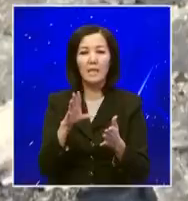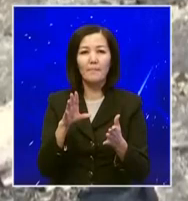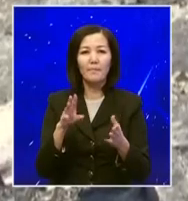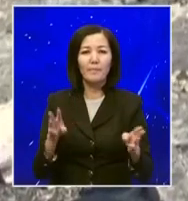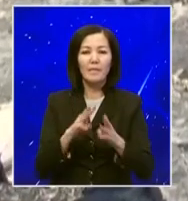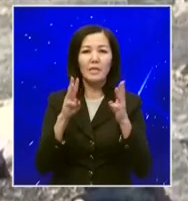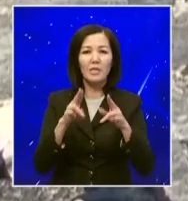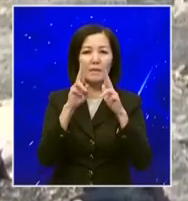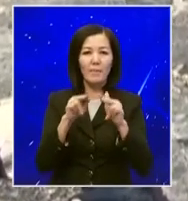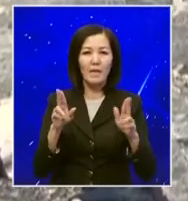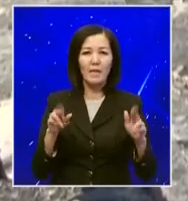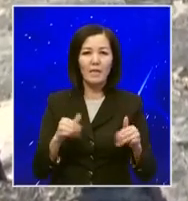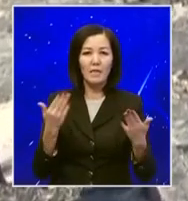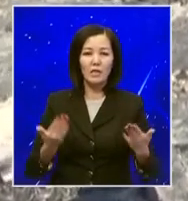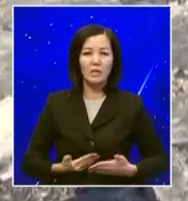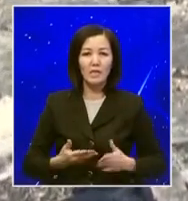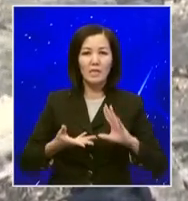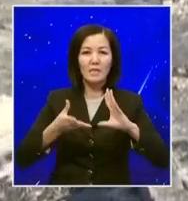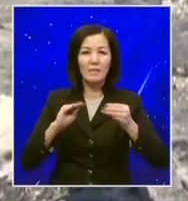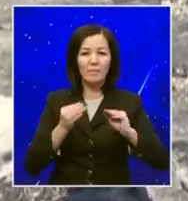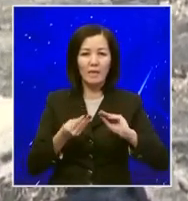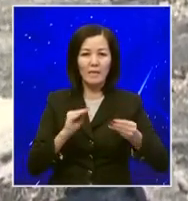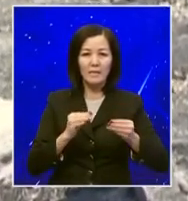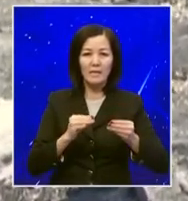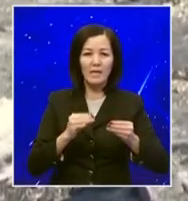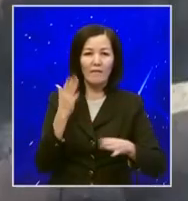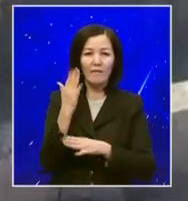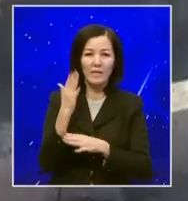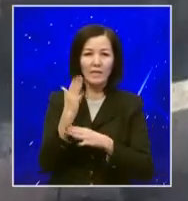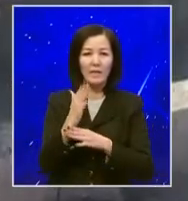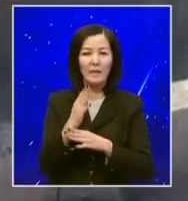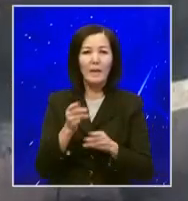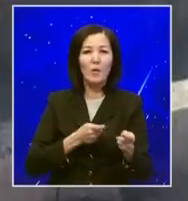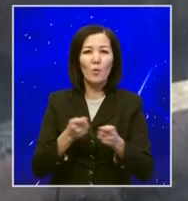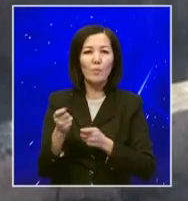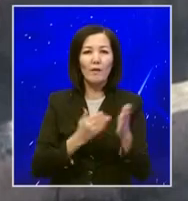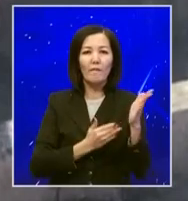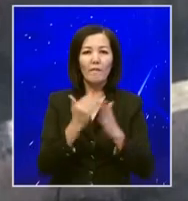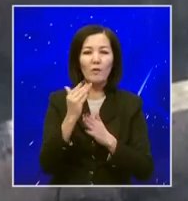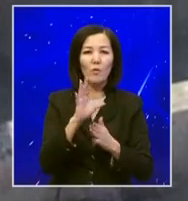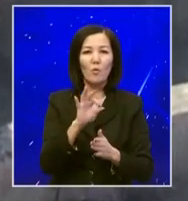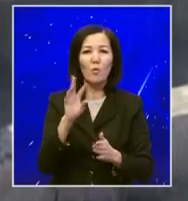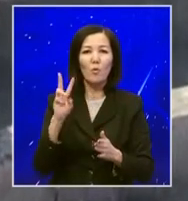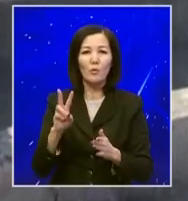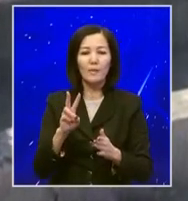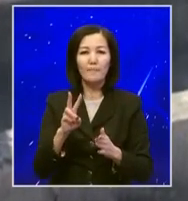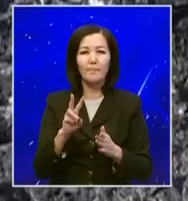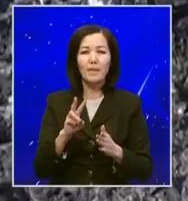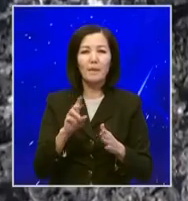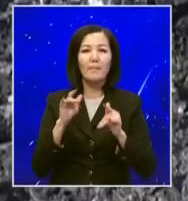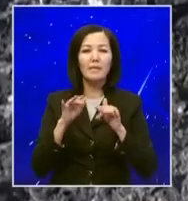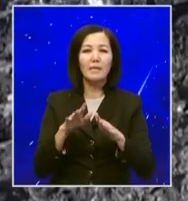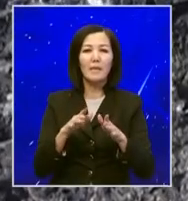их палатки и жилища из пластика и фанеры. По данным Управления Верховного комиссара ООН по делам